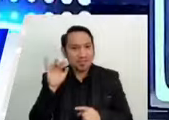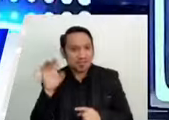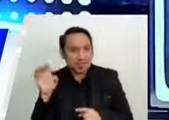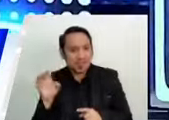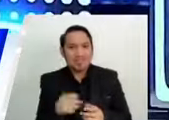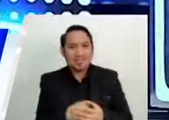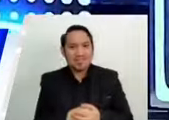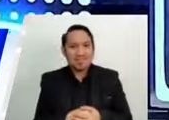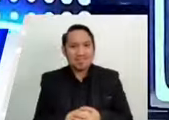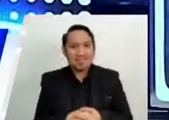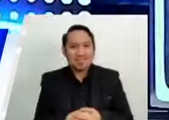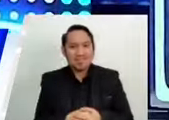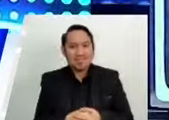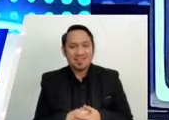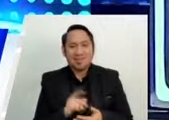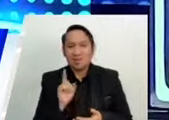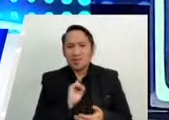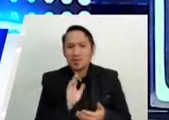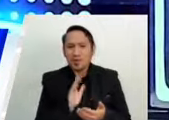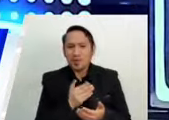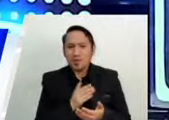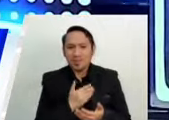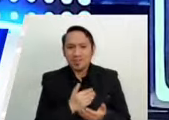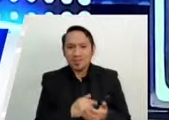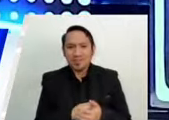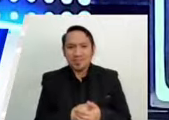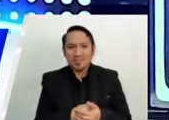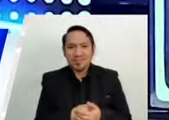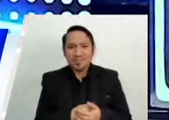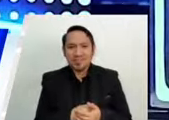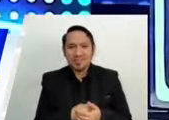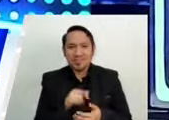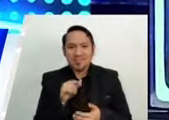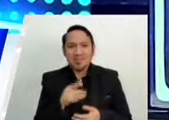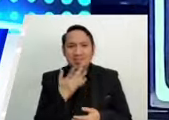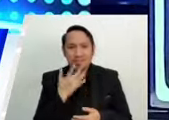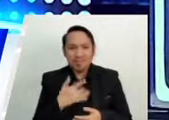Anong song ang karaniwang kinakanta sa birthday party?